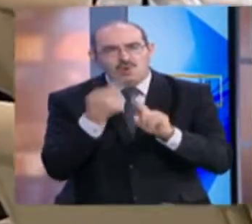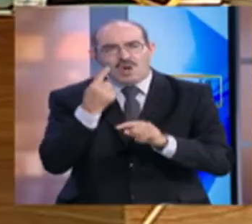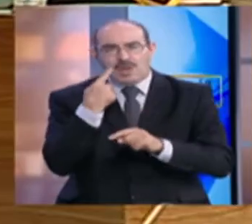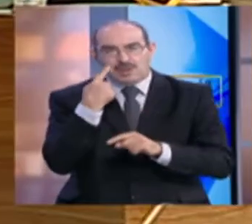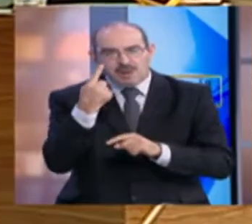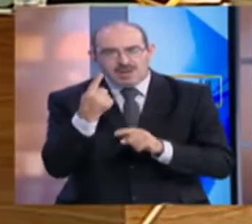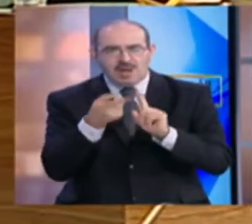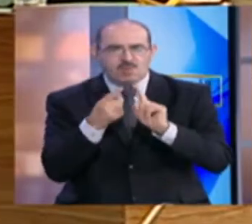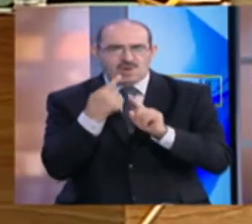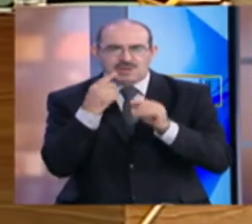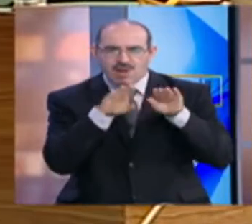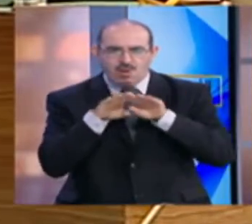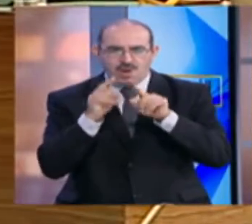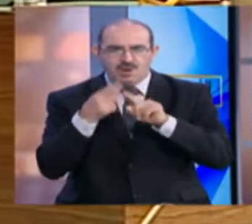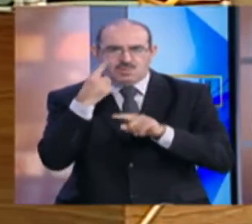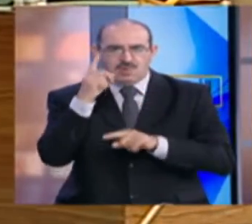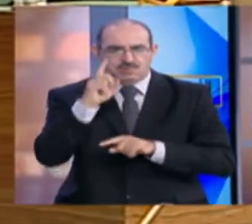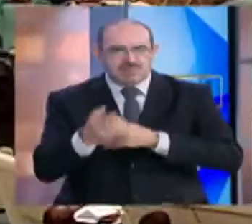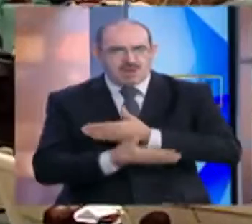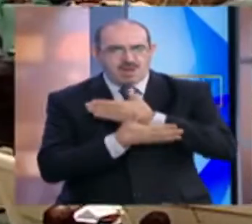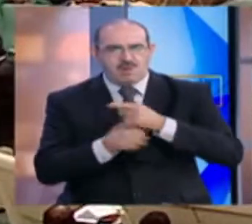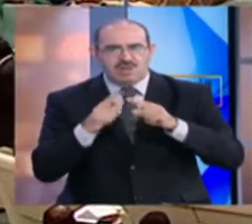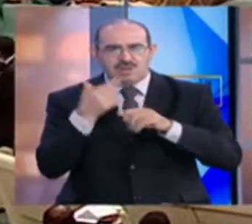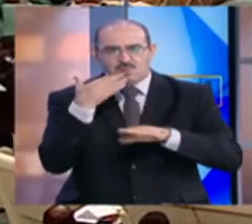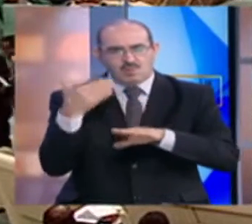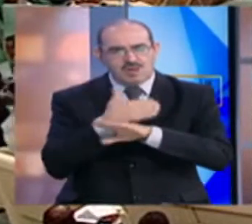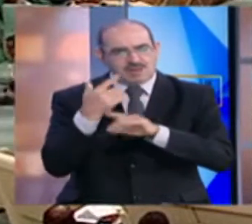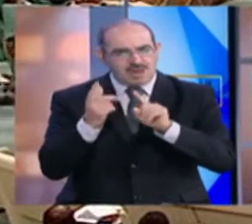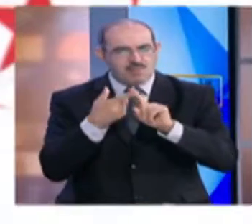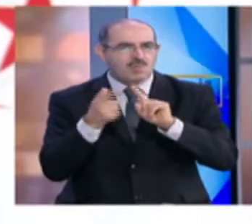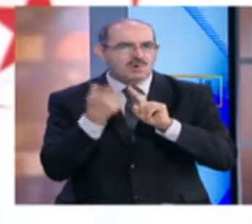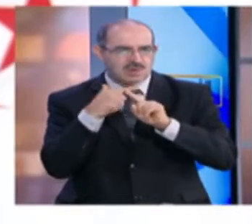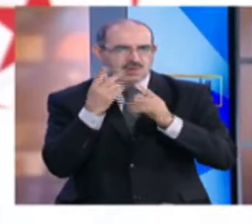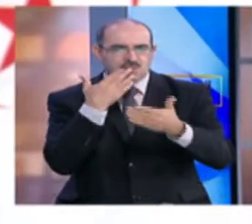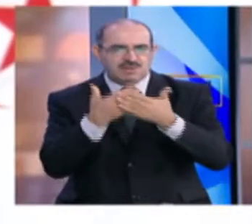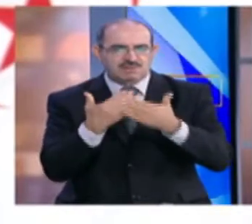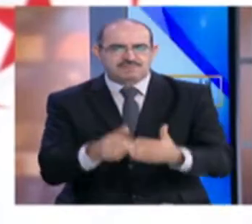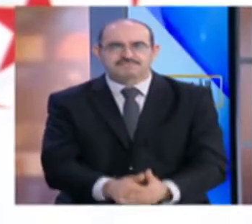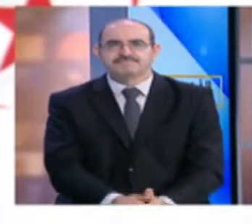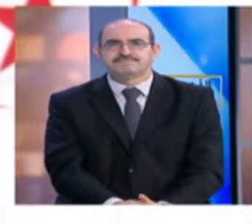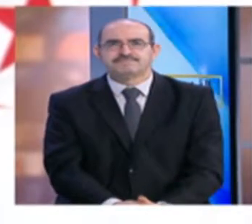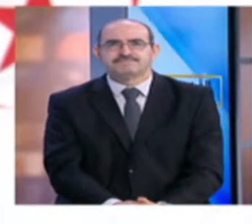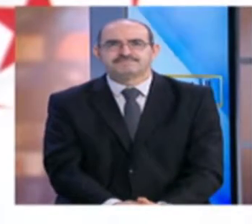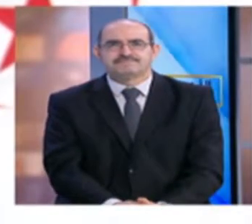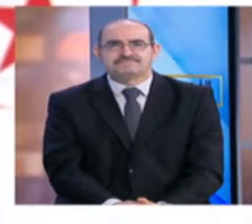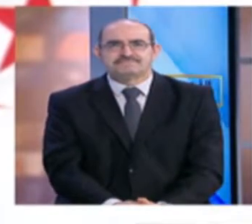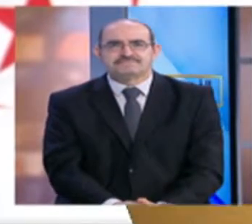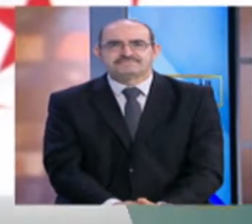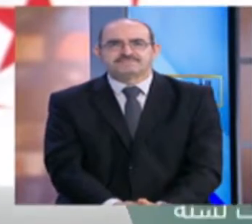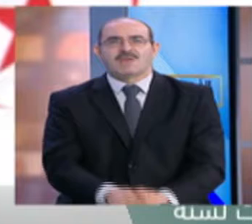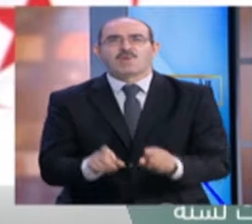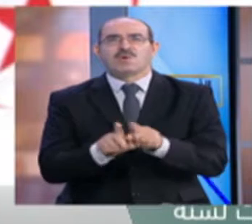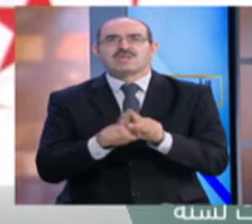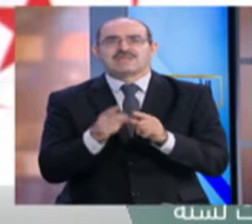مثلما توحدت في إعطاء مطلق الدعم لإنجاح هذا الموعد. سيدي سمو الأمير أمر